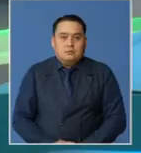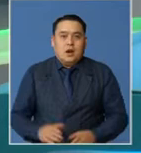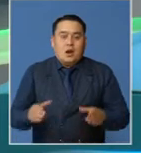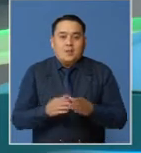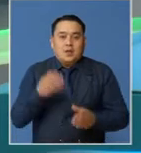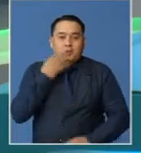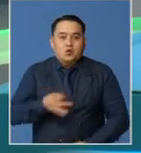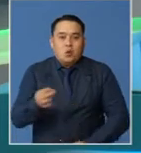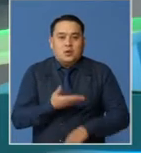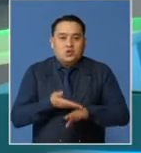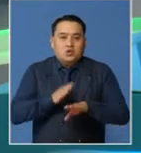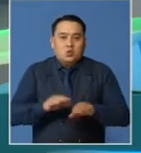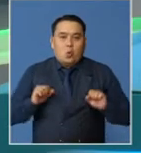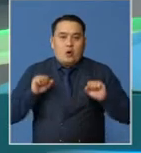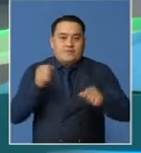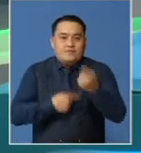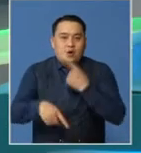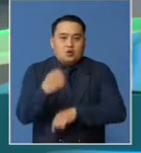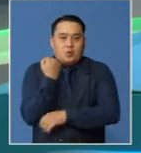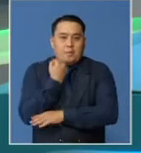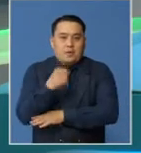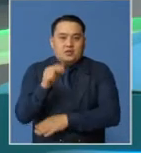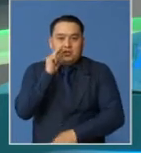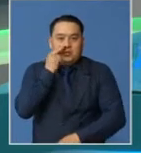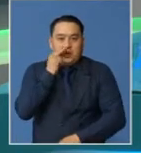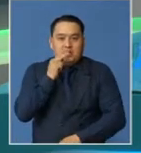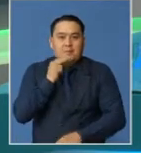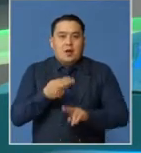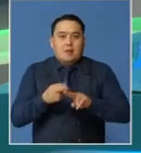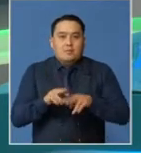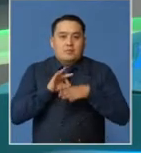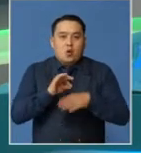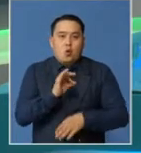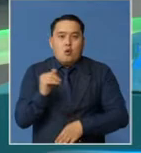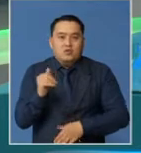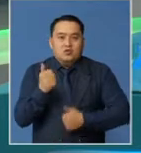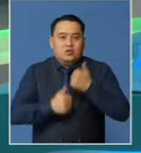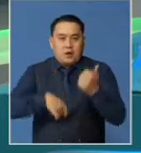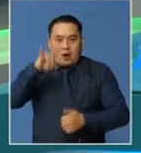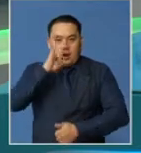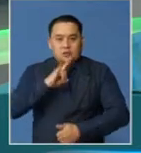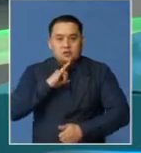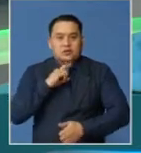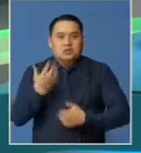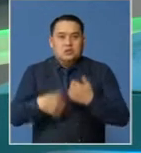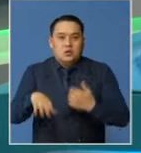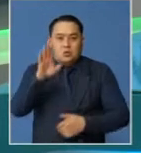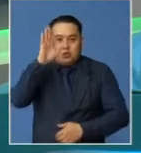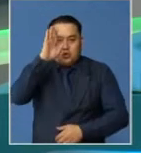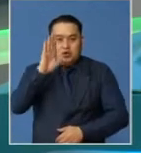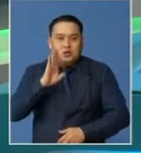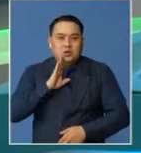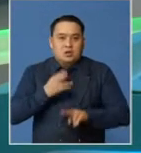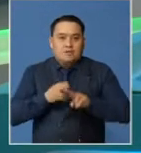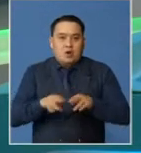Команда Алматинской области по тяжелой атлетике вернулась с победами из Шымкента, где прошел официальный чемпионат Казахстана среди мужчин и